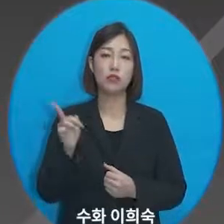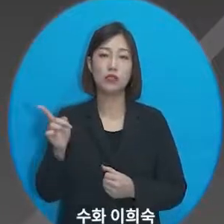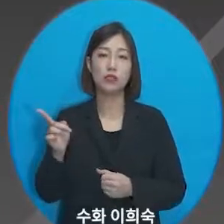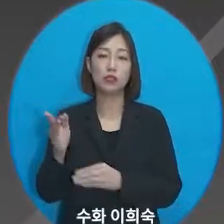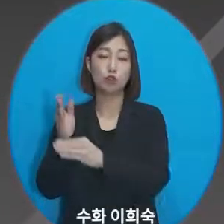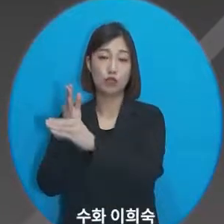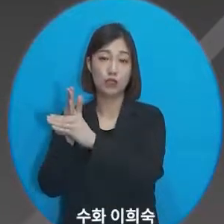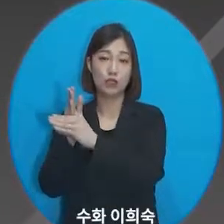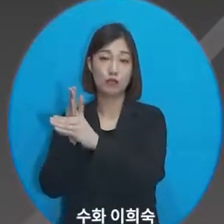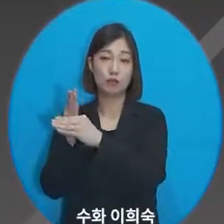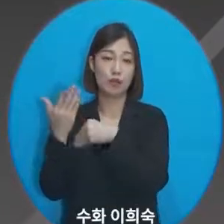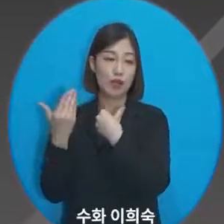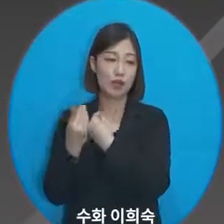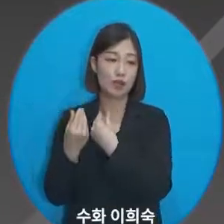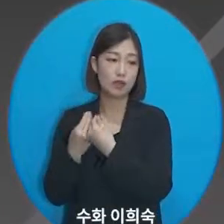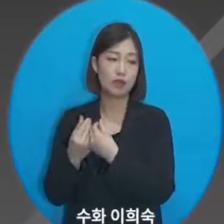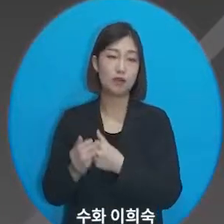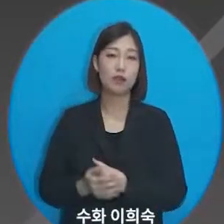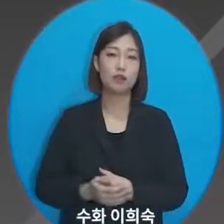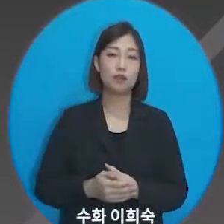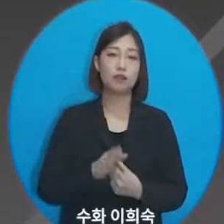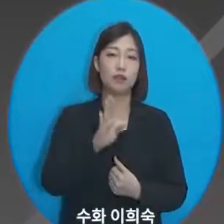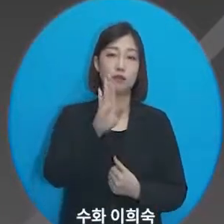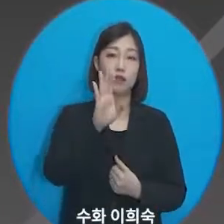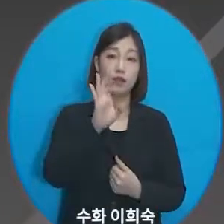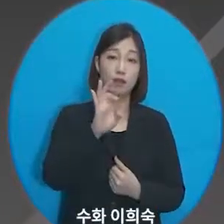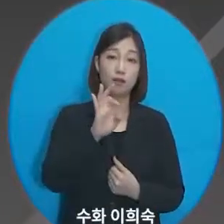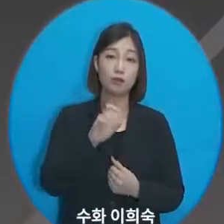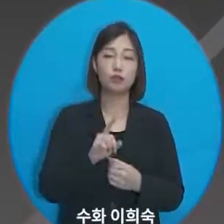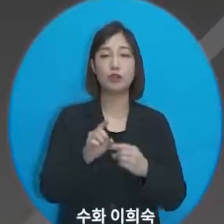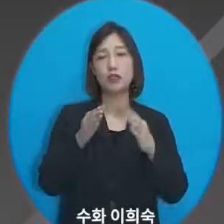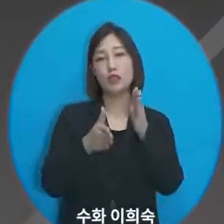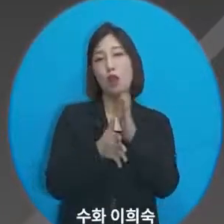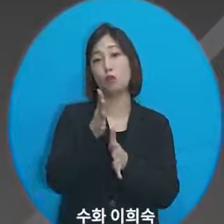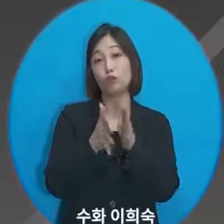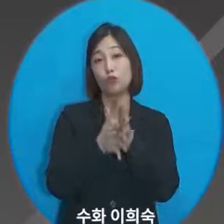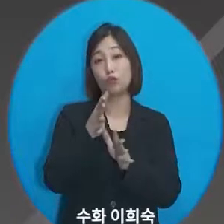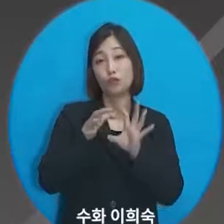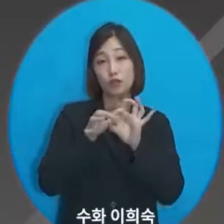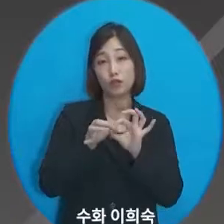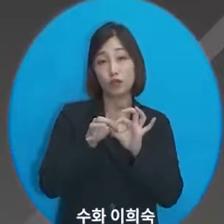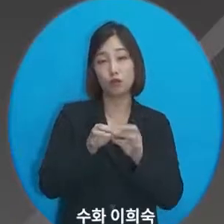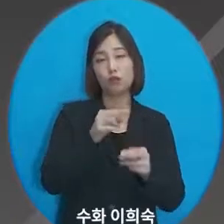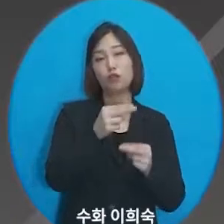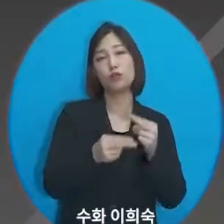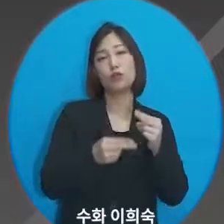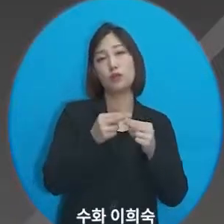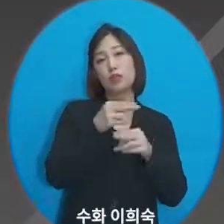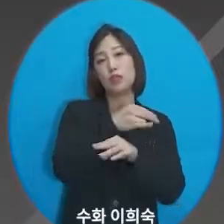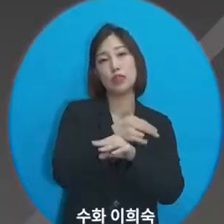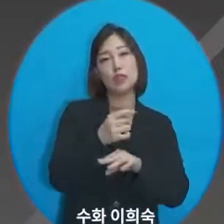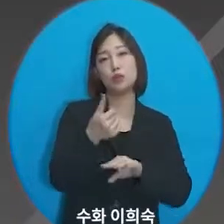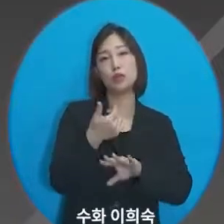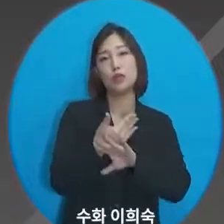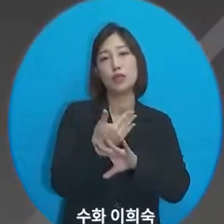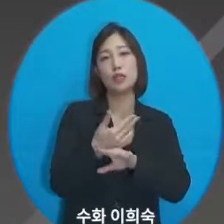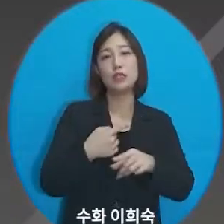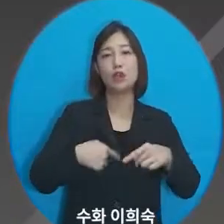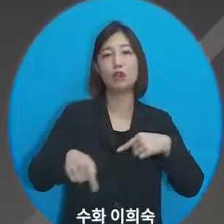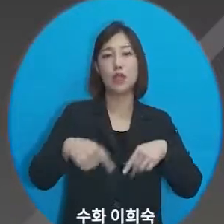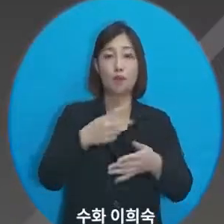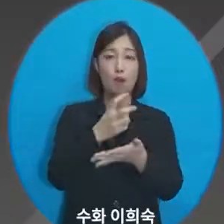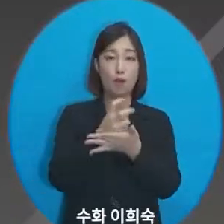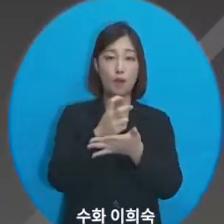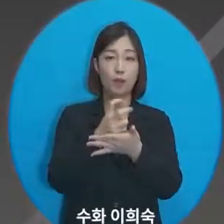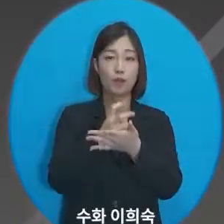거거든요. 건물의 어떤 접근성, 이동권 이런 거지만 유니버설 디자인은 거기서 추가해서 정책,